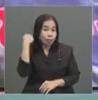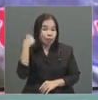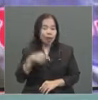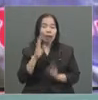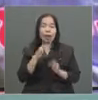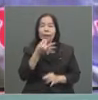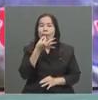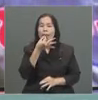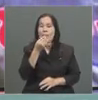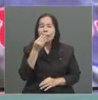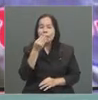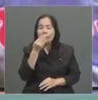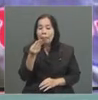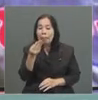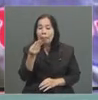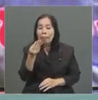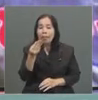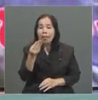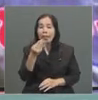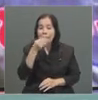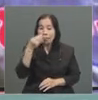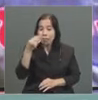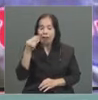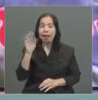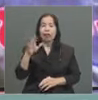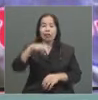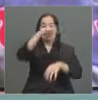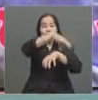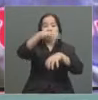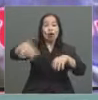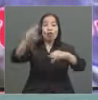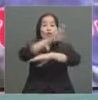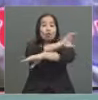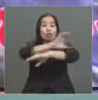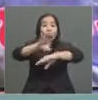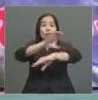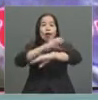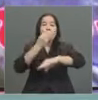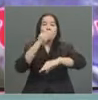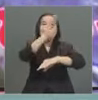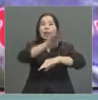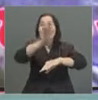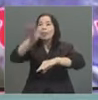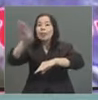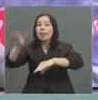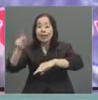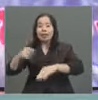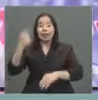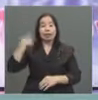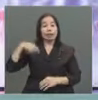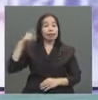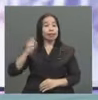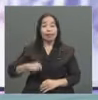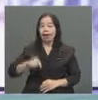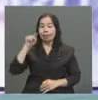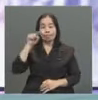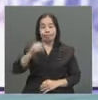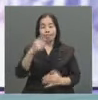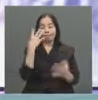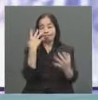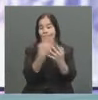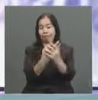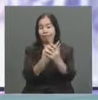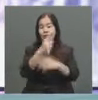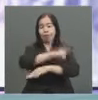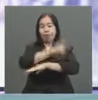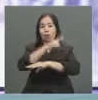น้ำลายไปป้ายตามสถานีรถไฟฟ้าศาลลงโทษจำคุกนะครับ15วัน